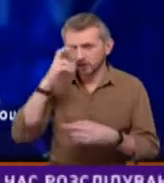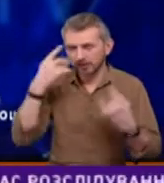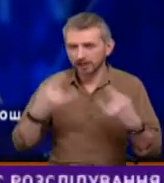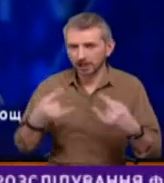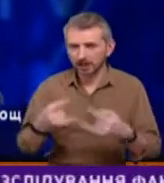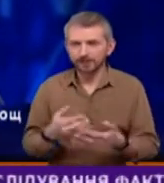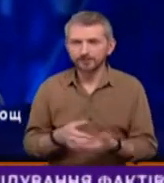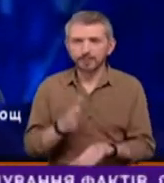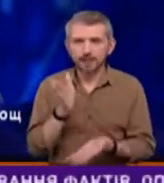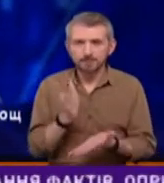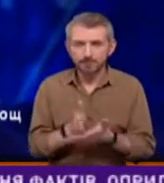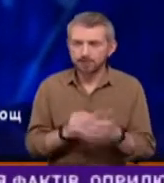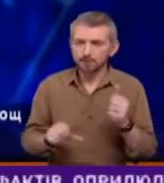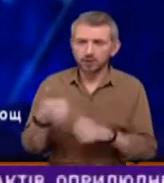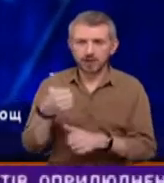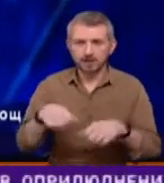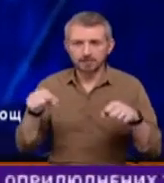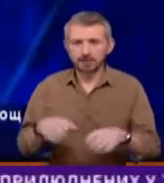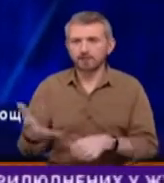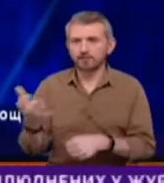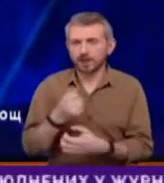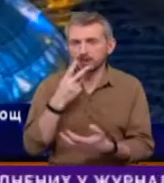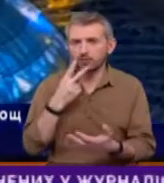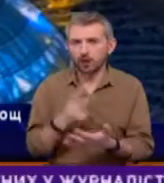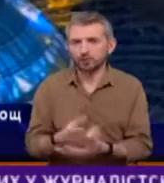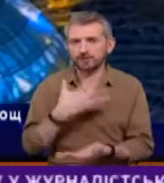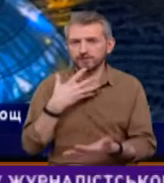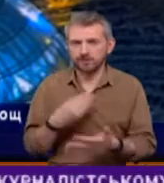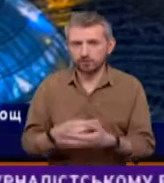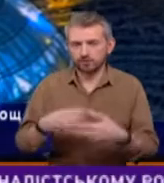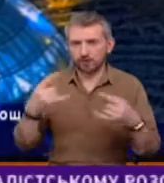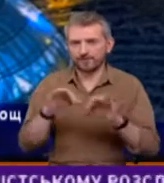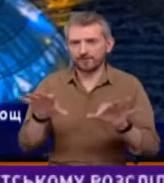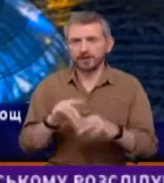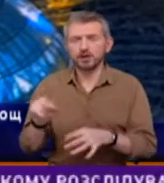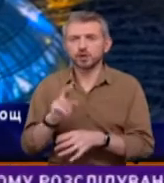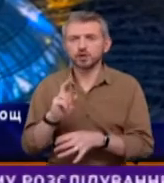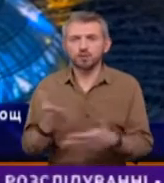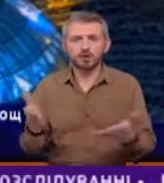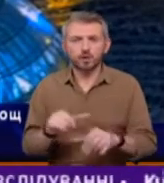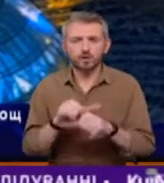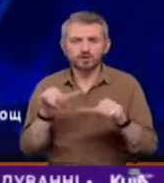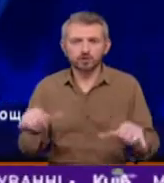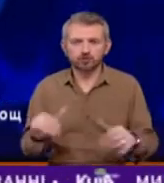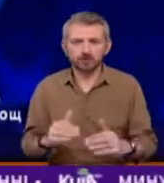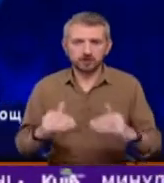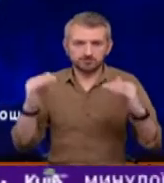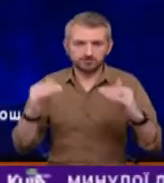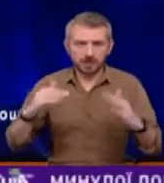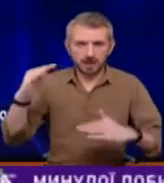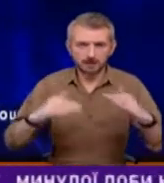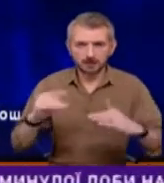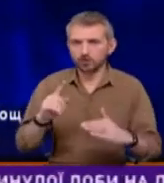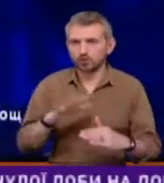канал, має пріоритетне право взяти і показувати в своєму ефірі. Для того, щоб якось збільшити і підняти рейтинг, щоб він був